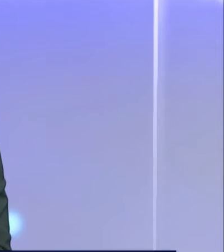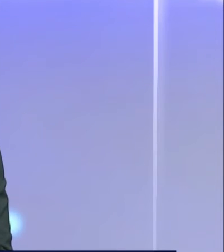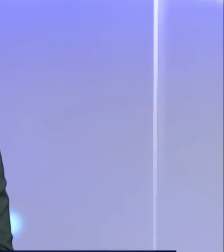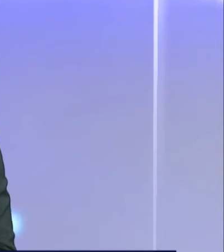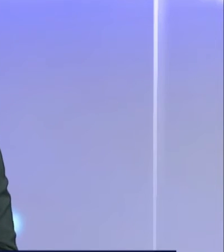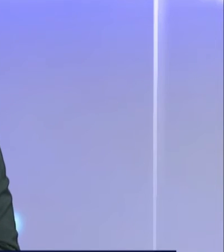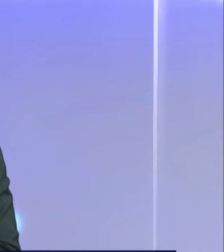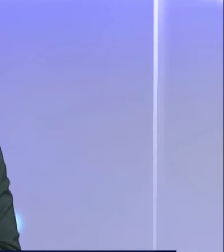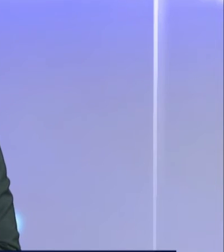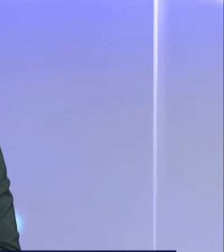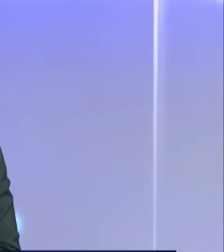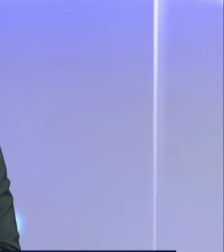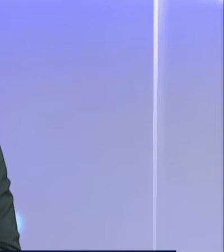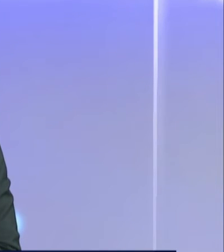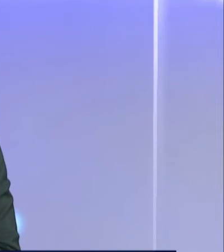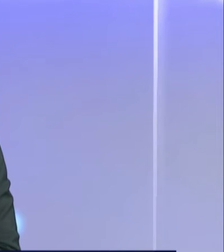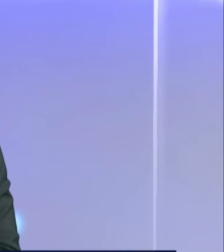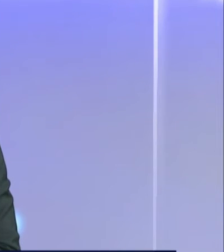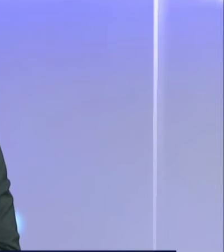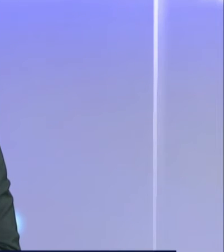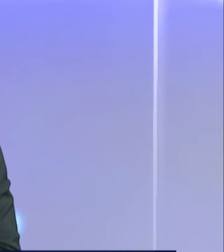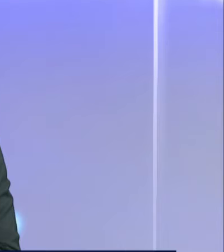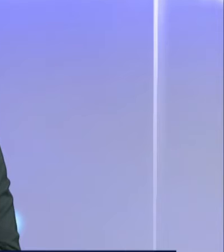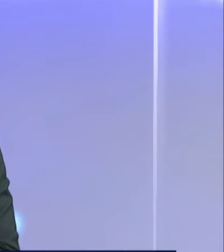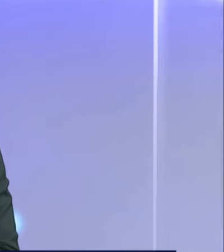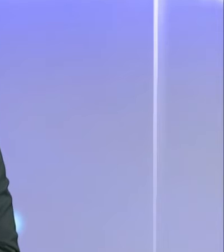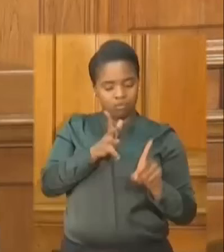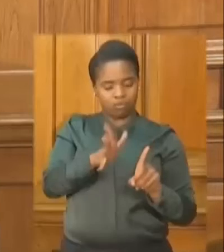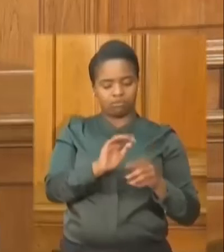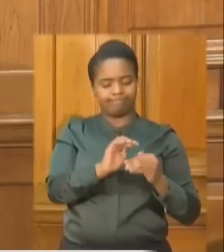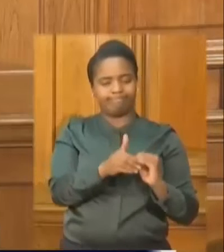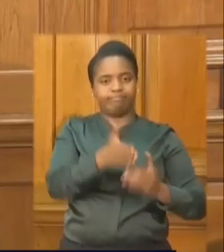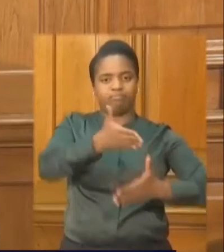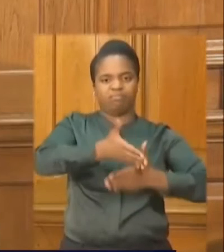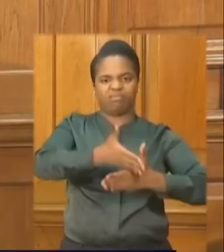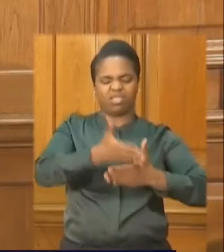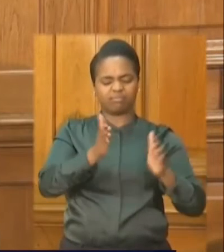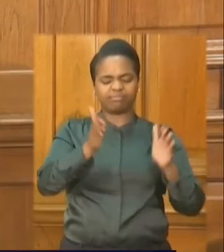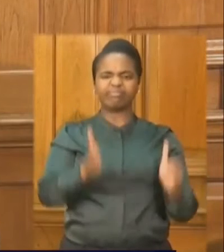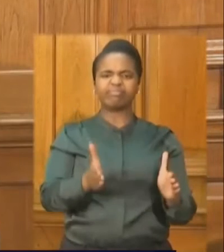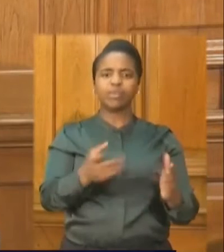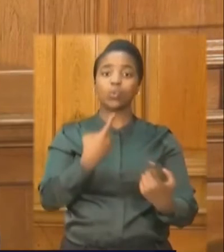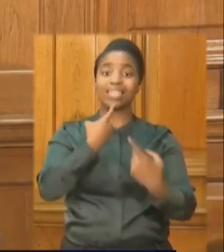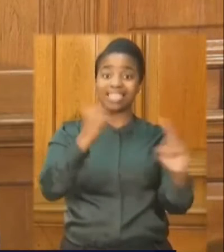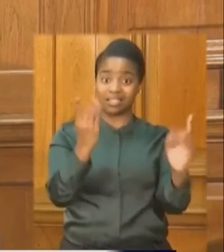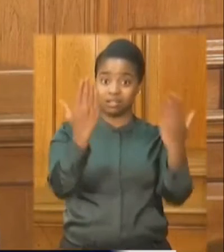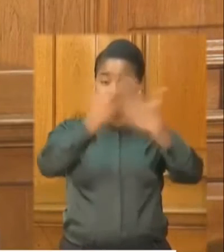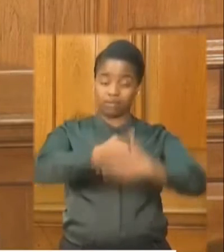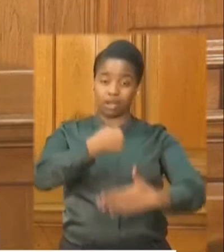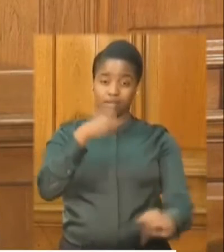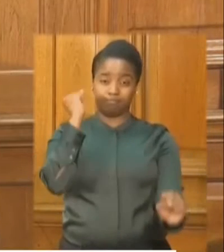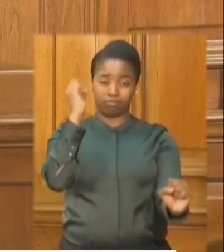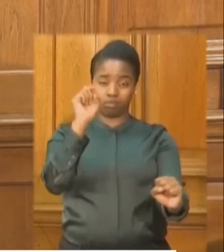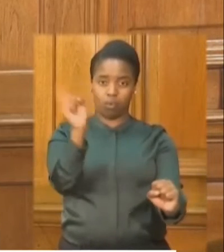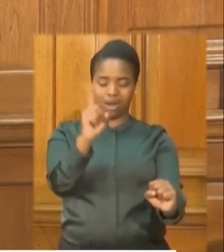propos de cette annonce que d'aucun juge dénorme. Nous annonçons ce